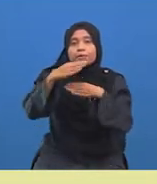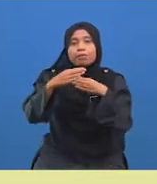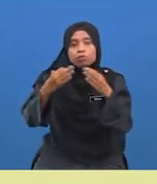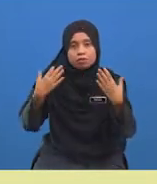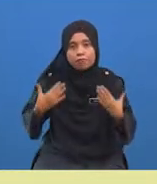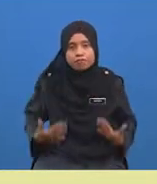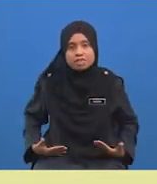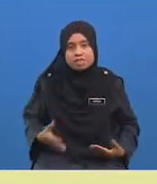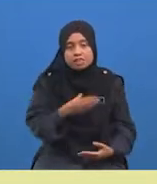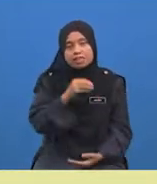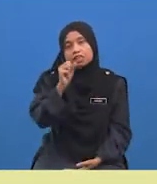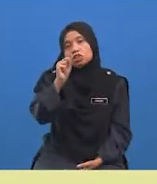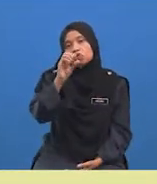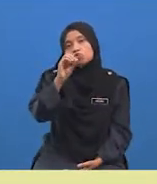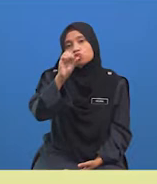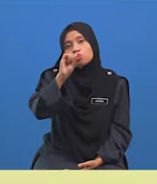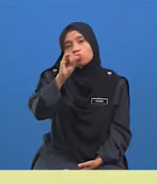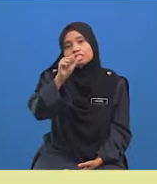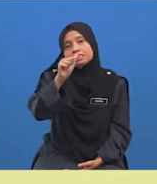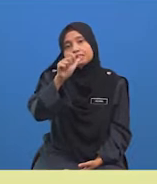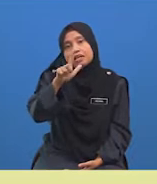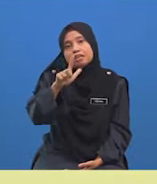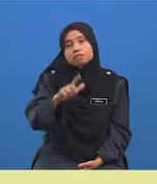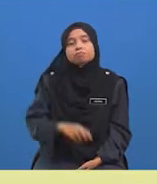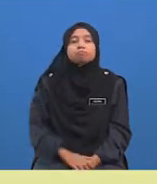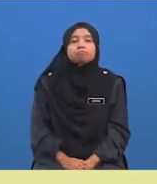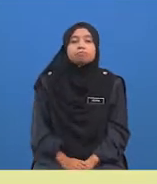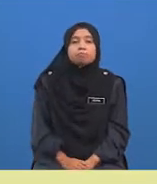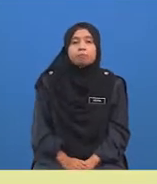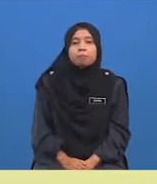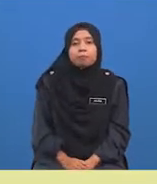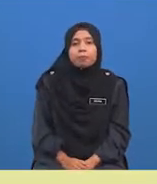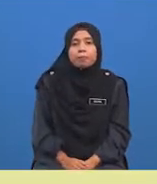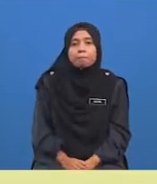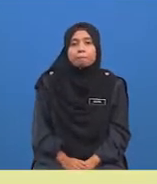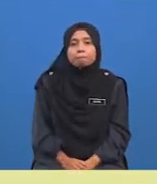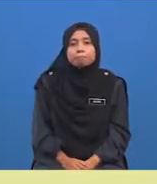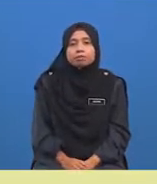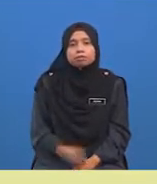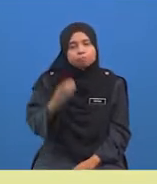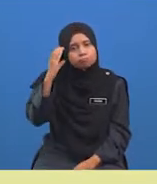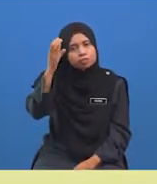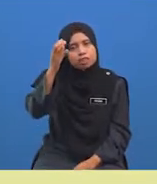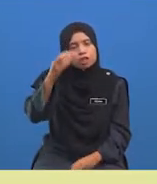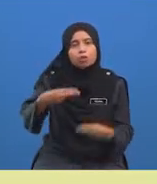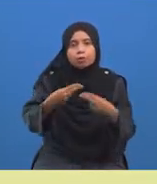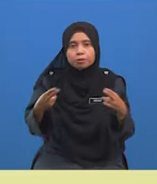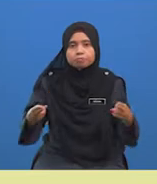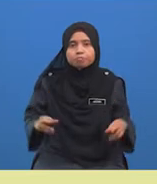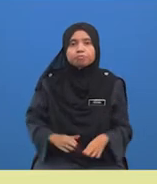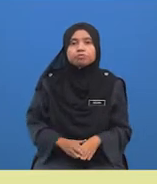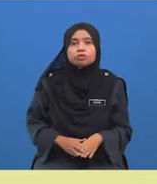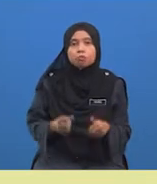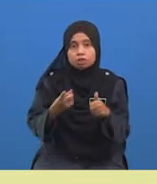pembangunan fizikal dan sosial. Pelajar mendapat fakta 1 markah. Cadangan huraiannya